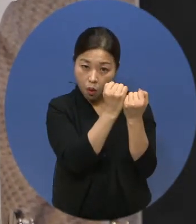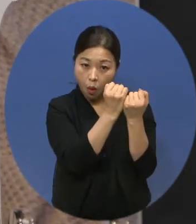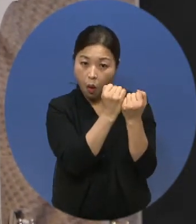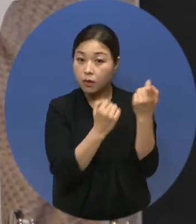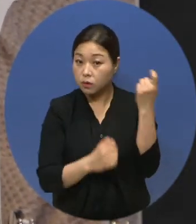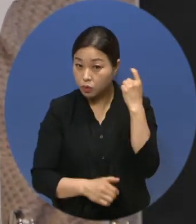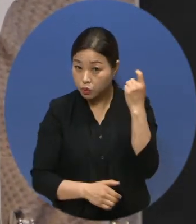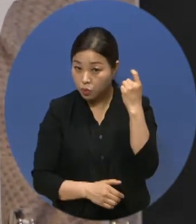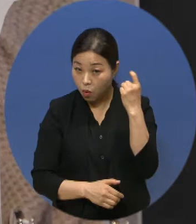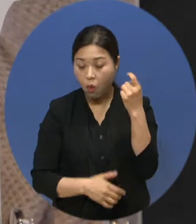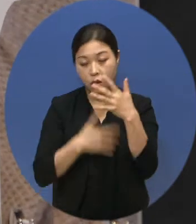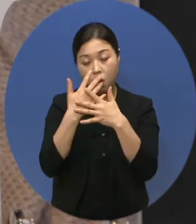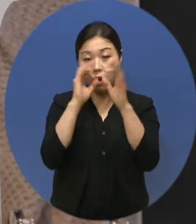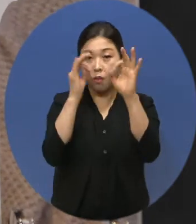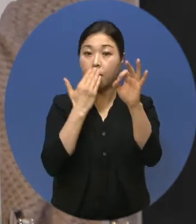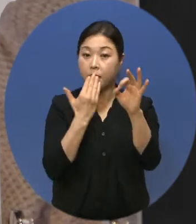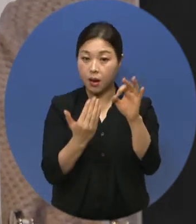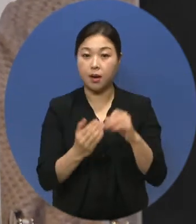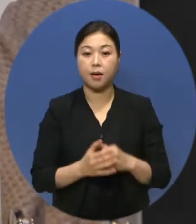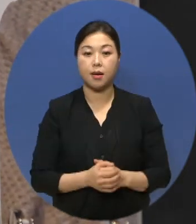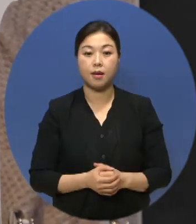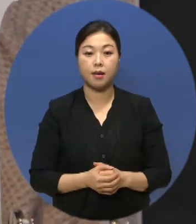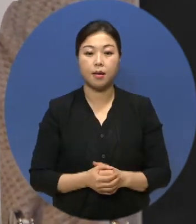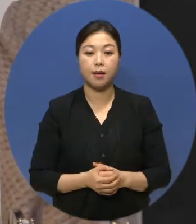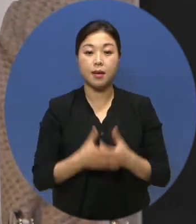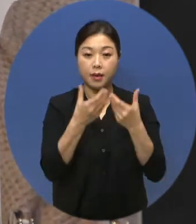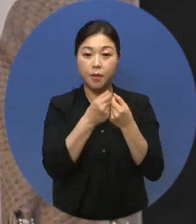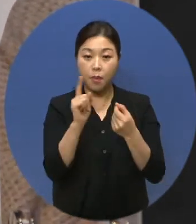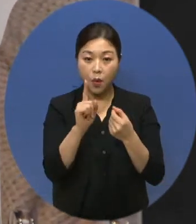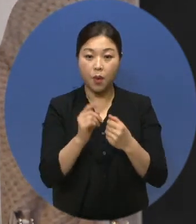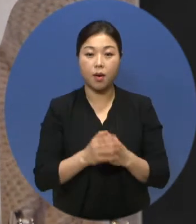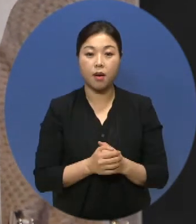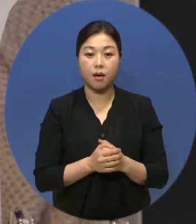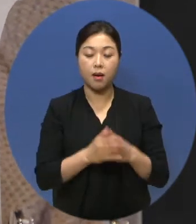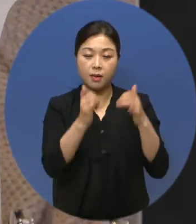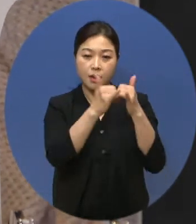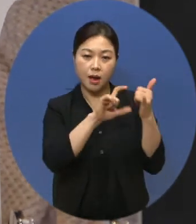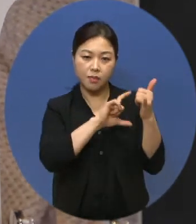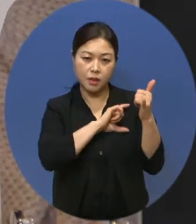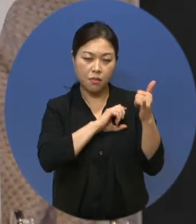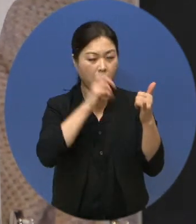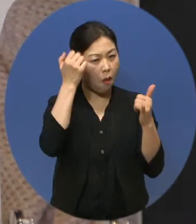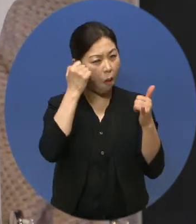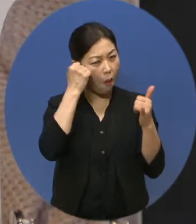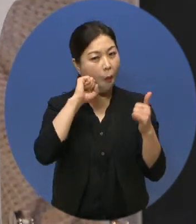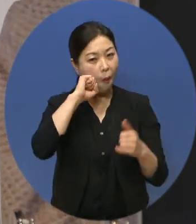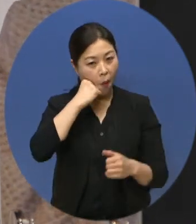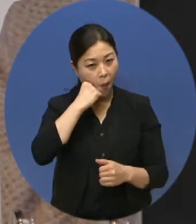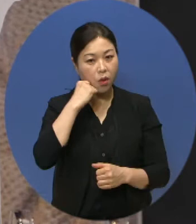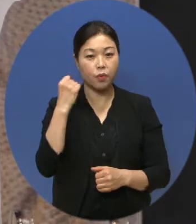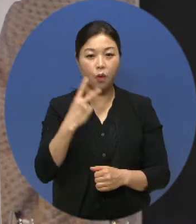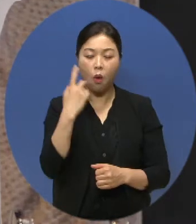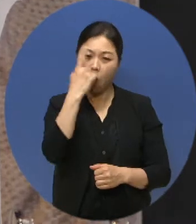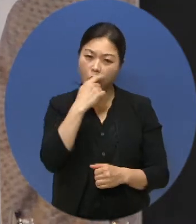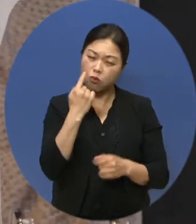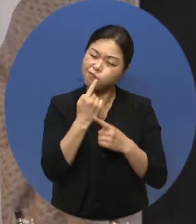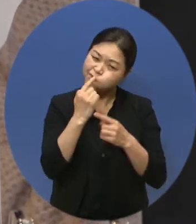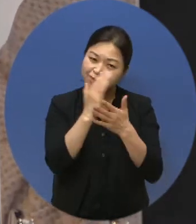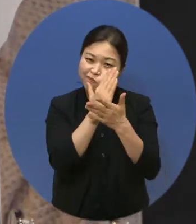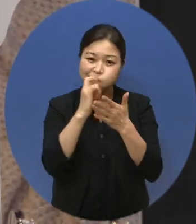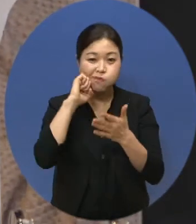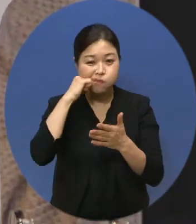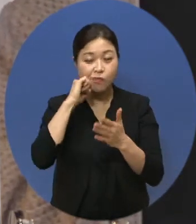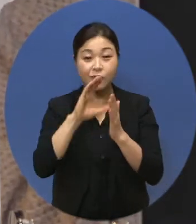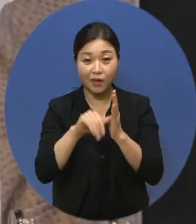받아가지고 영화를 볼 수도 있거든요. 뭐 예를 들어 사람 이름을 좀 잘 못 외운다거나 좀 얼굴을 잘 인식하지